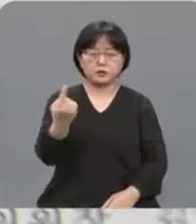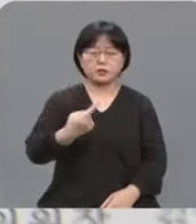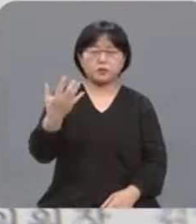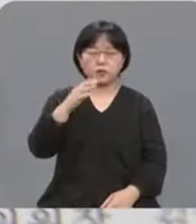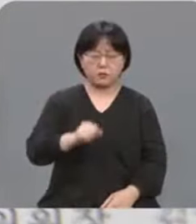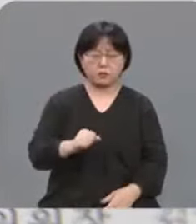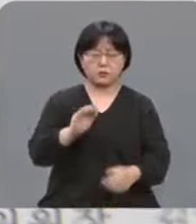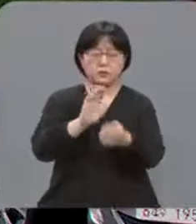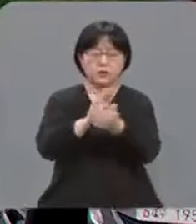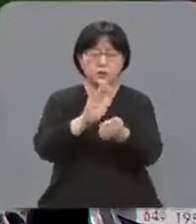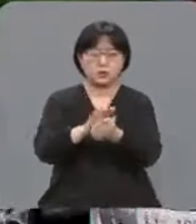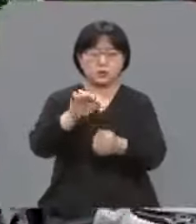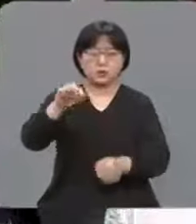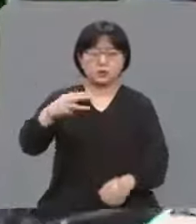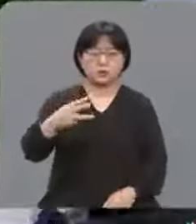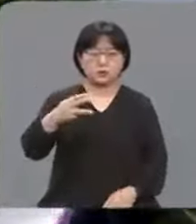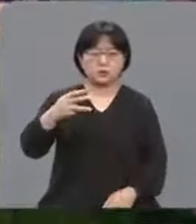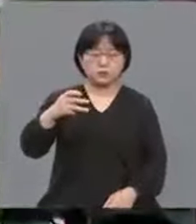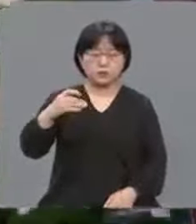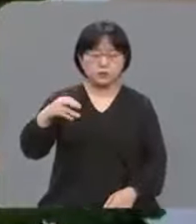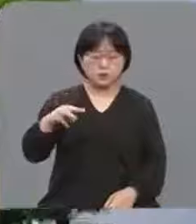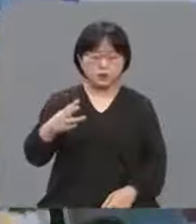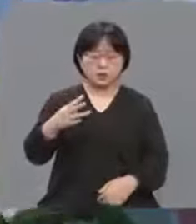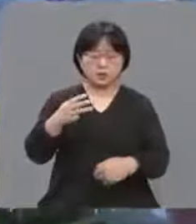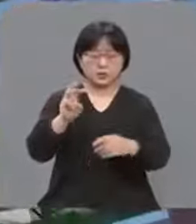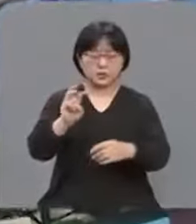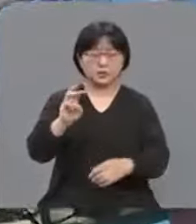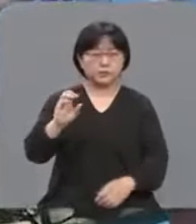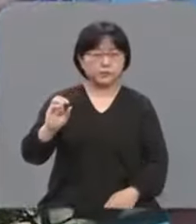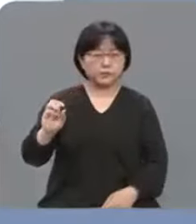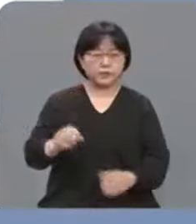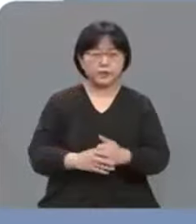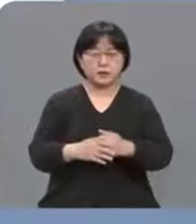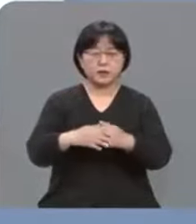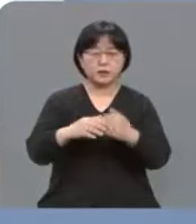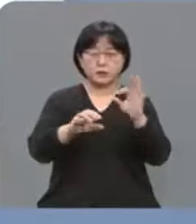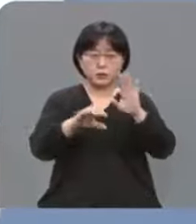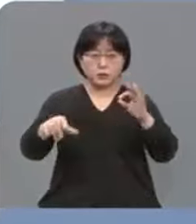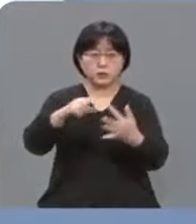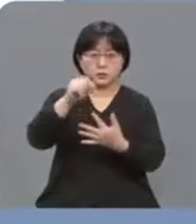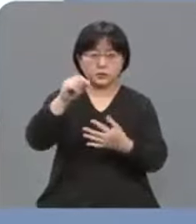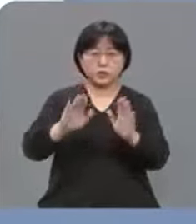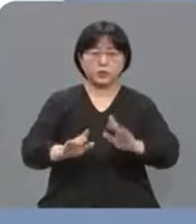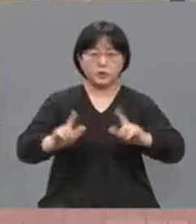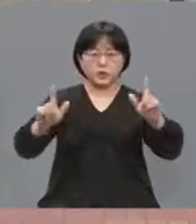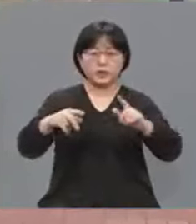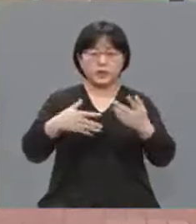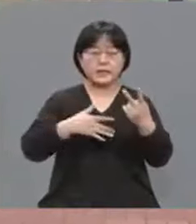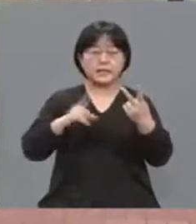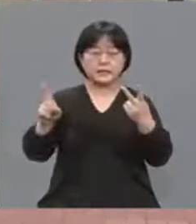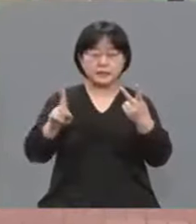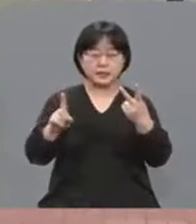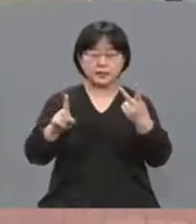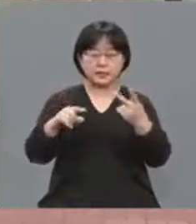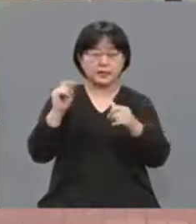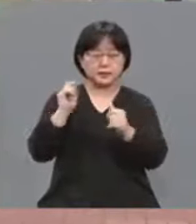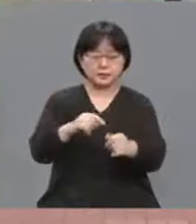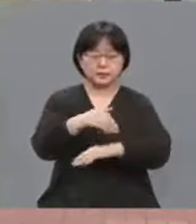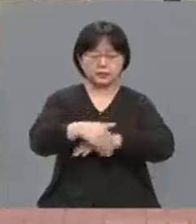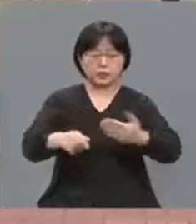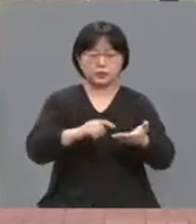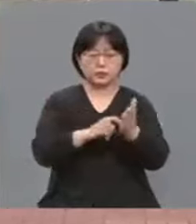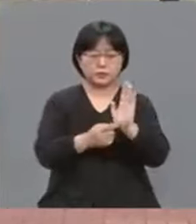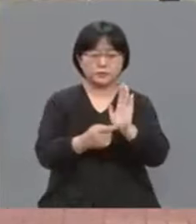지원하는 글로컬 30공 지난해 꽃 글로컬 대학으로 선정된데 이어 올해 2차 글로컬 대학 지정 계획이